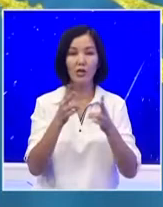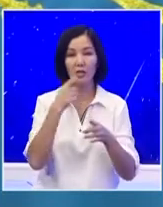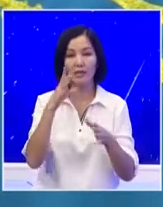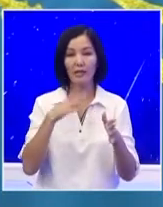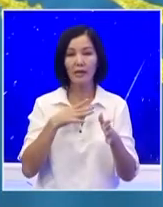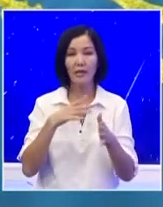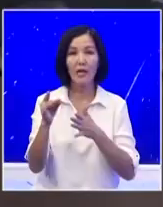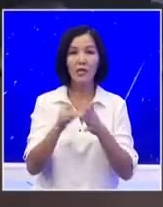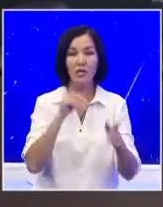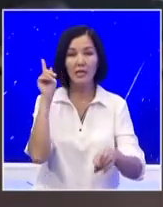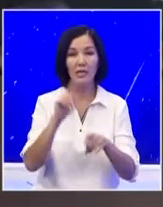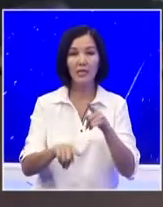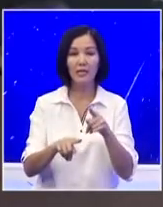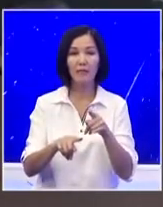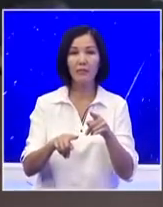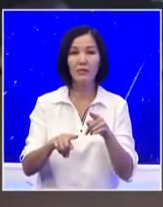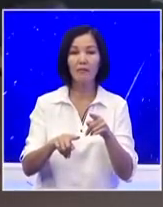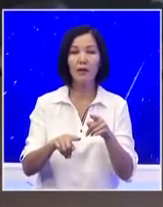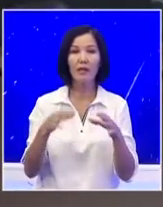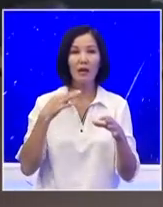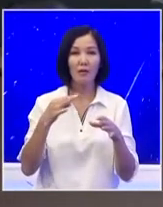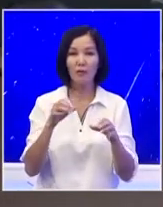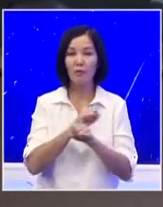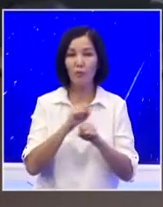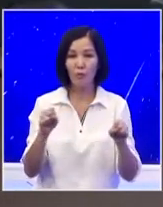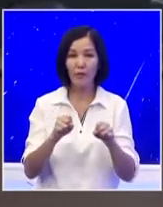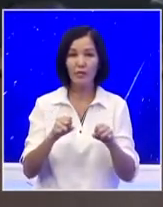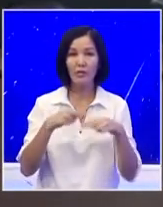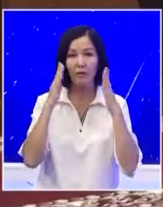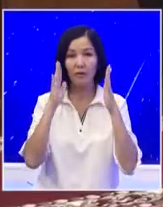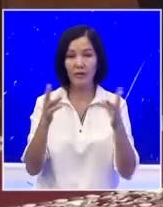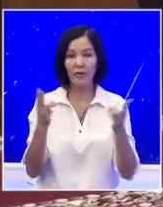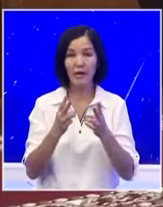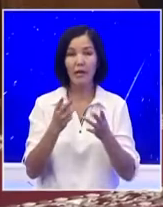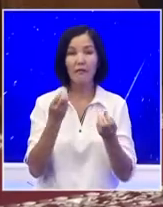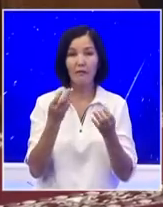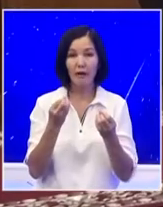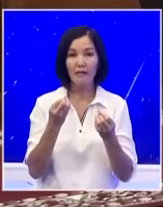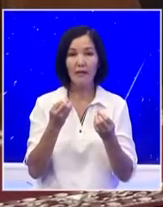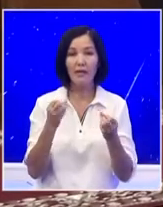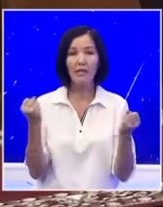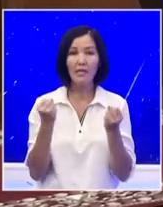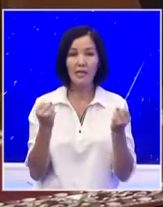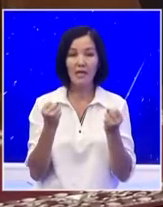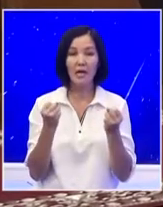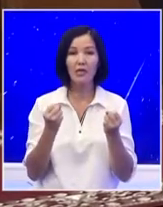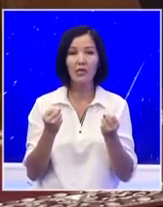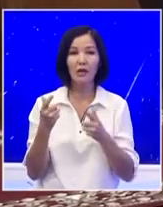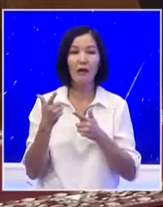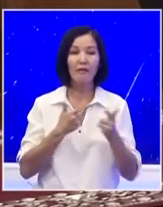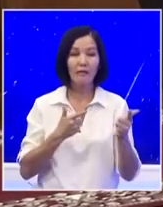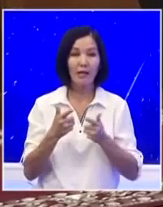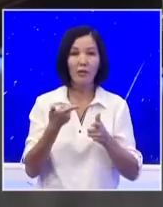айтты. Жеделдетеміз деп сапаны естен шығармауларын тапсырды. Кезек күтірмес тағы бір шаруа қысқы жылыту маусымына дайындық,